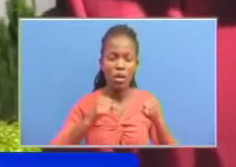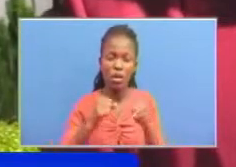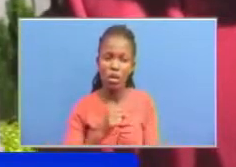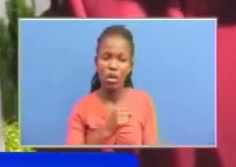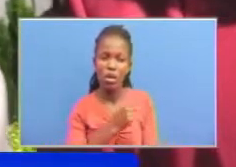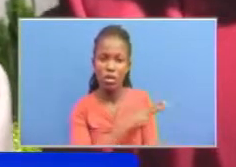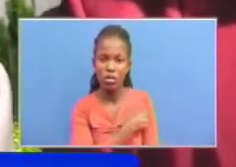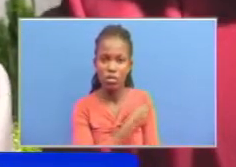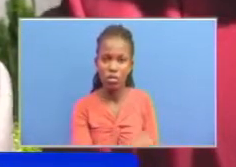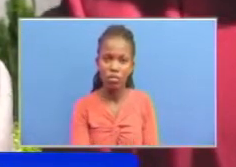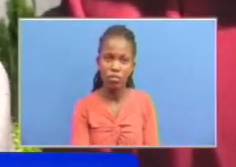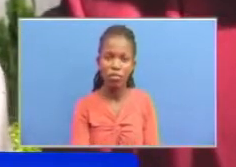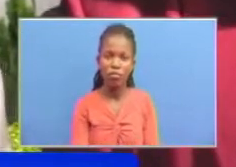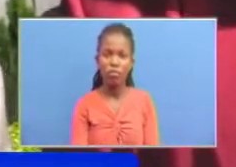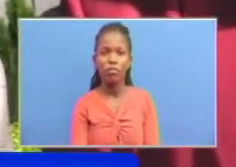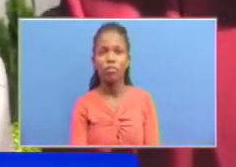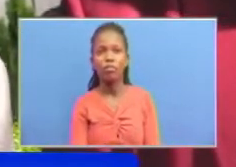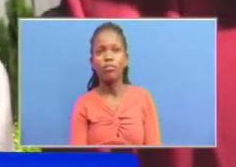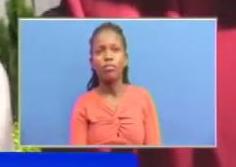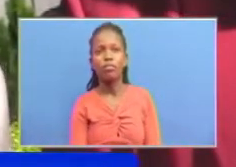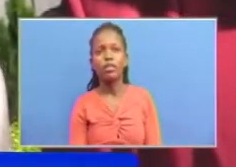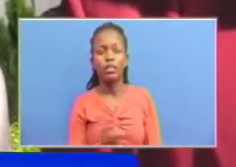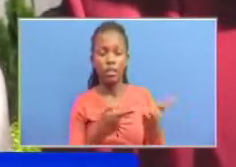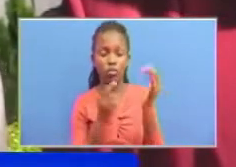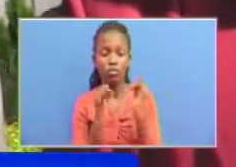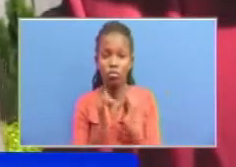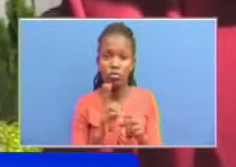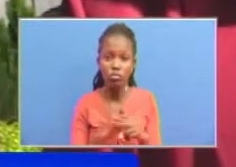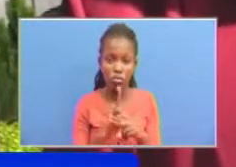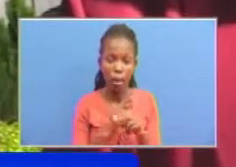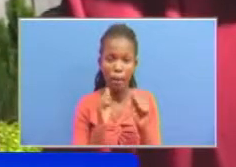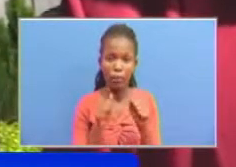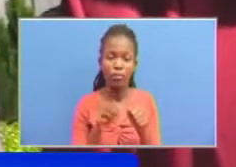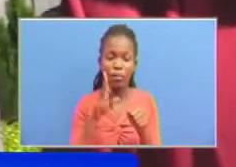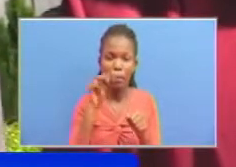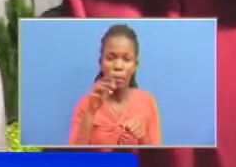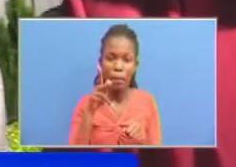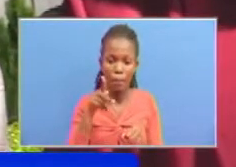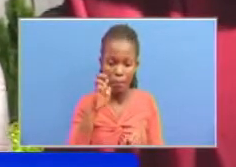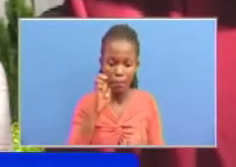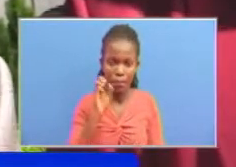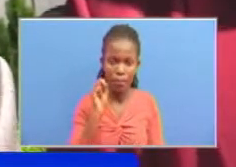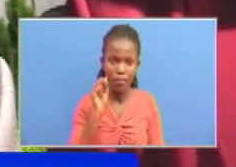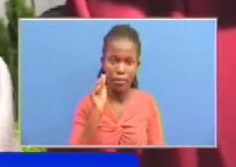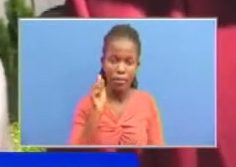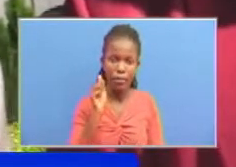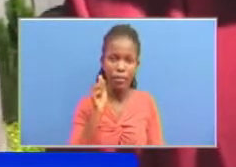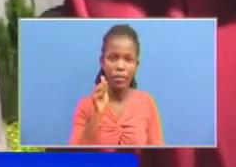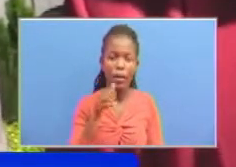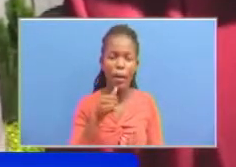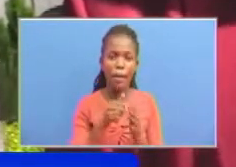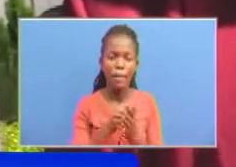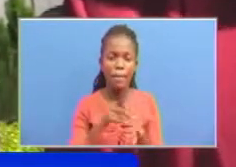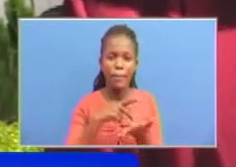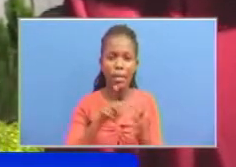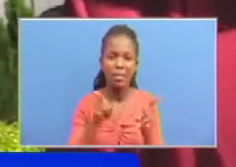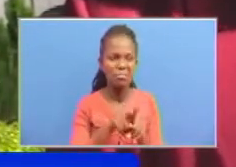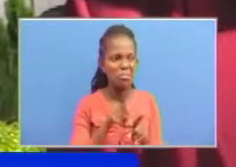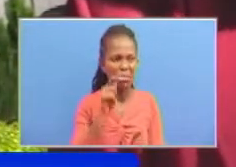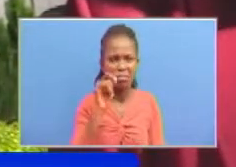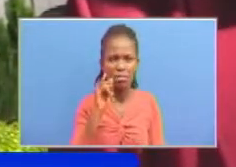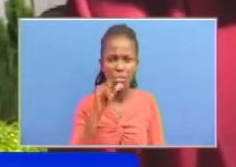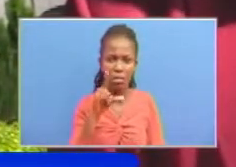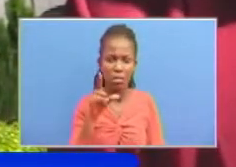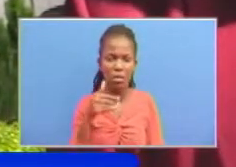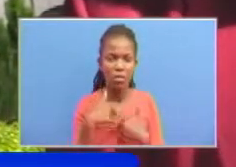ate kandu kuenda na receipt na kuandika kesa hithi ya no wivyo na mpesa kununengwa till number ukaiva ukuiwa kuunova